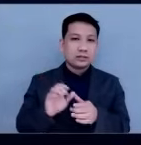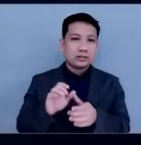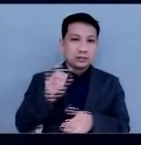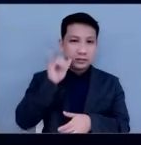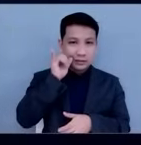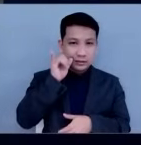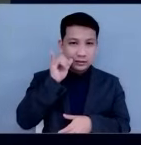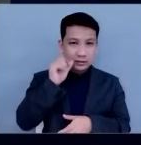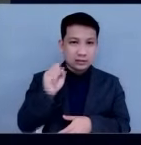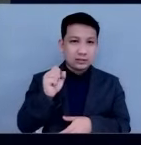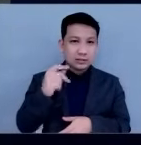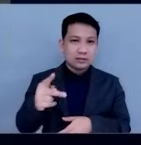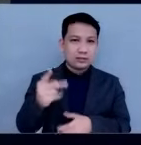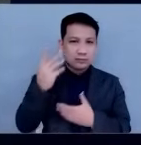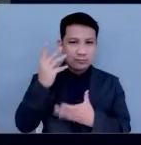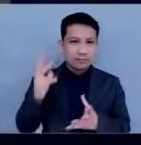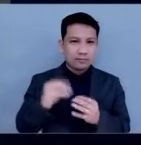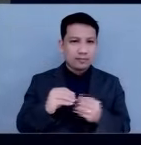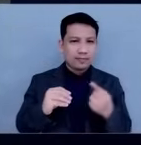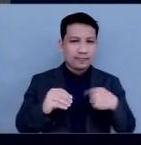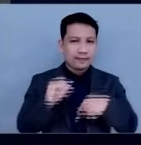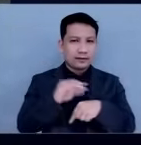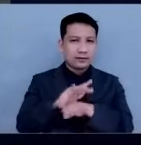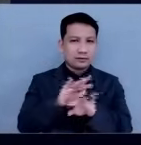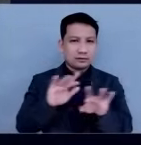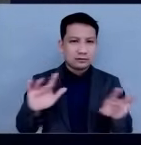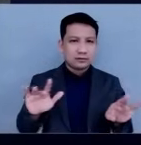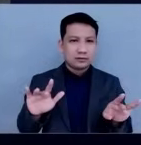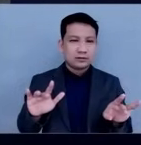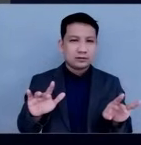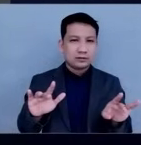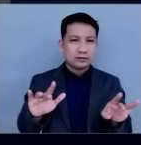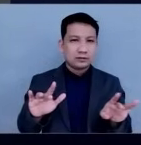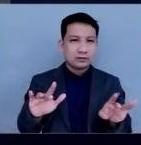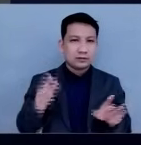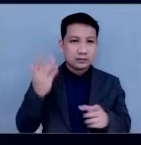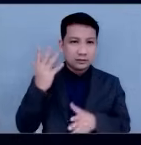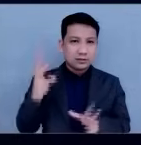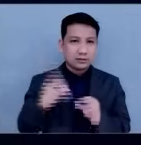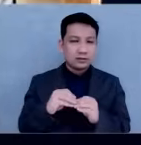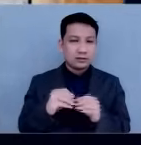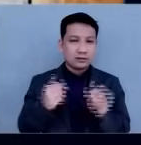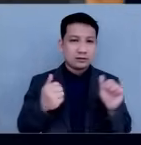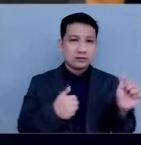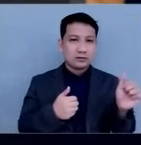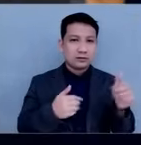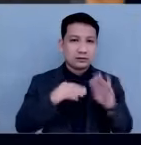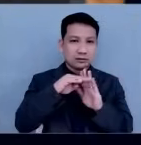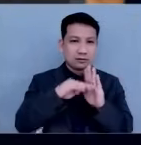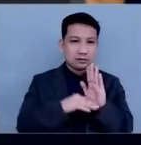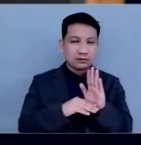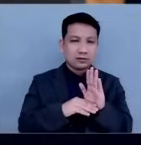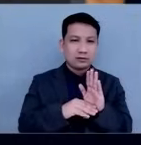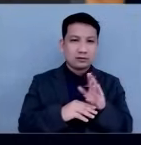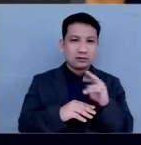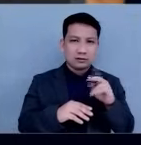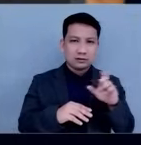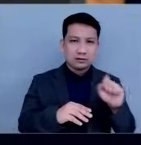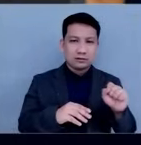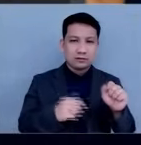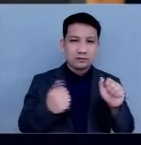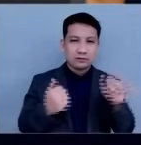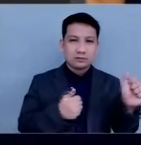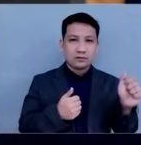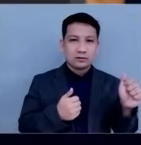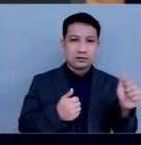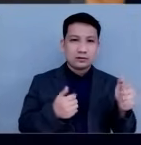Pressman. Napansin ng mga Marites online na wala na ang profile na James at Isa sa following list ni Nadine. Sa ngayon, nakafollow pa naman ang